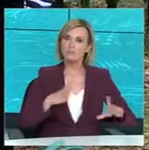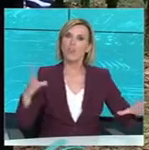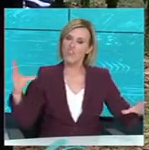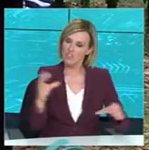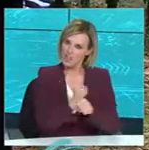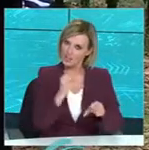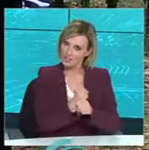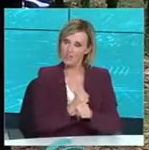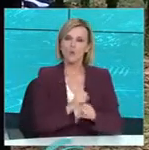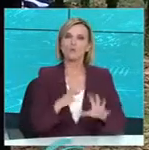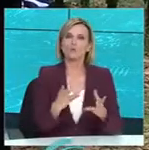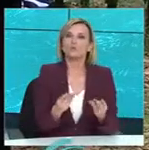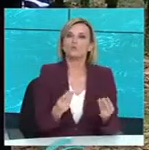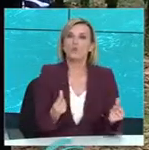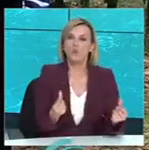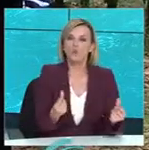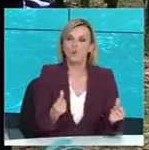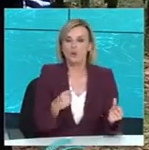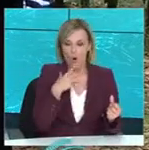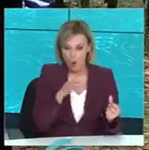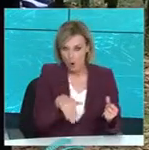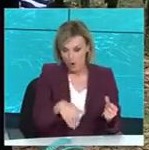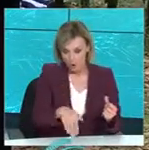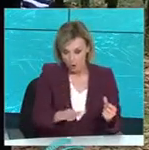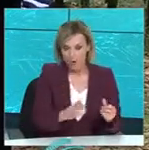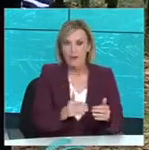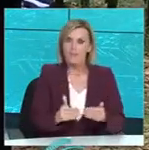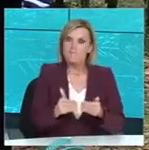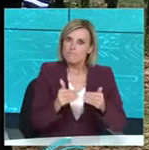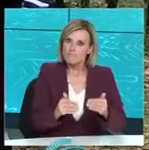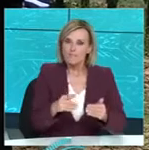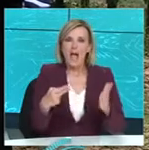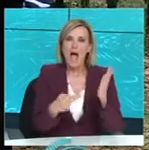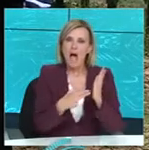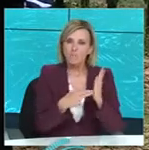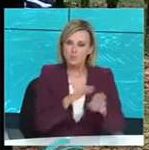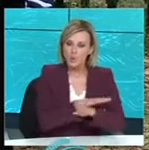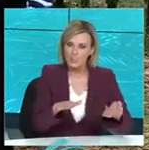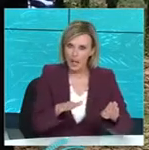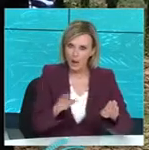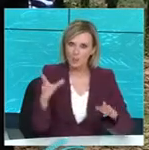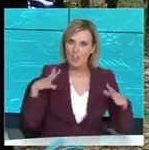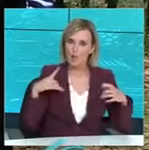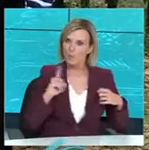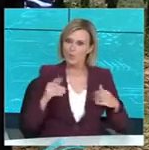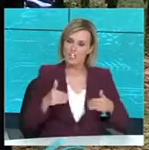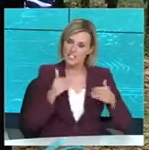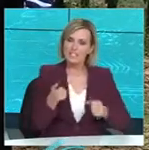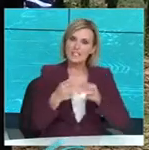μέσα από την επιμήκυνση της τουριστικής περίοδου, μέσα από τη δημιουργία νέων τουριστικών προορισμών και φυσικά μέσα από